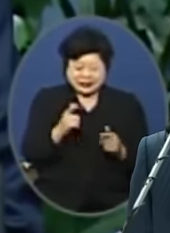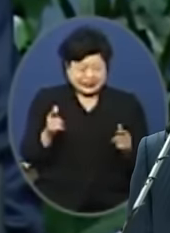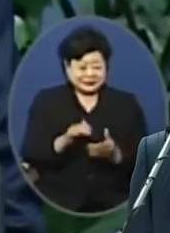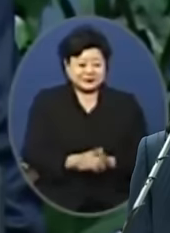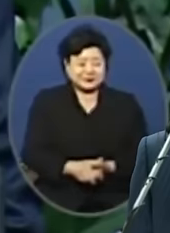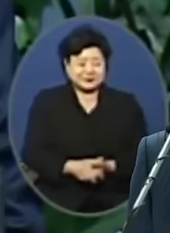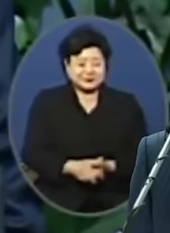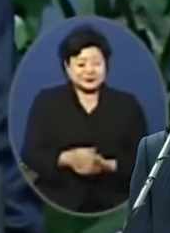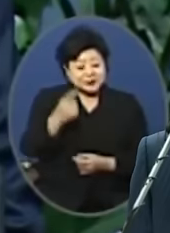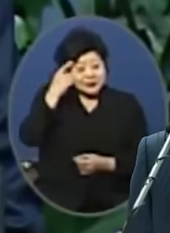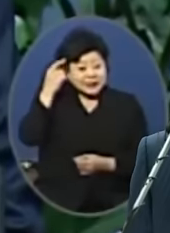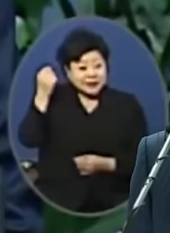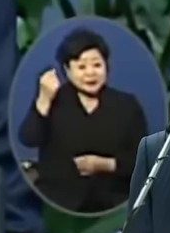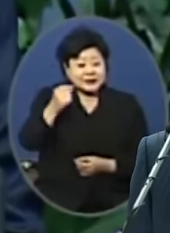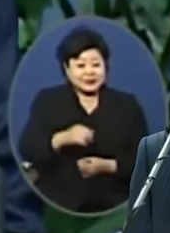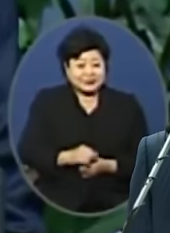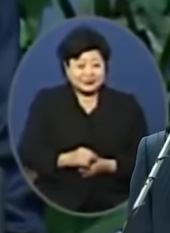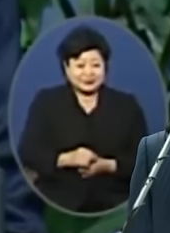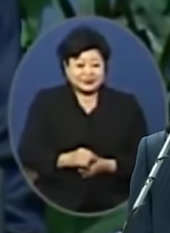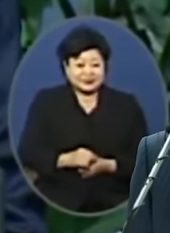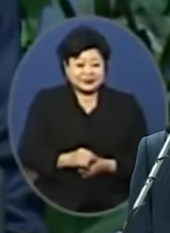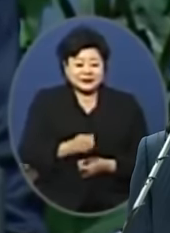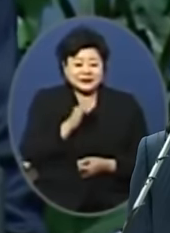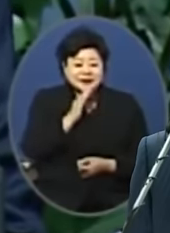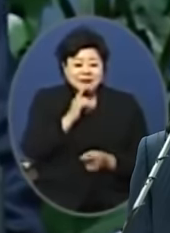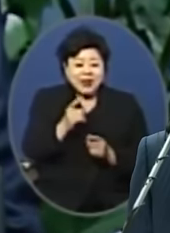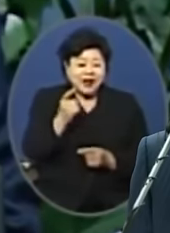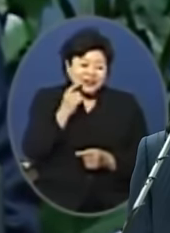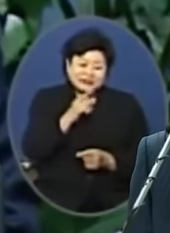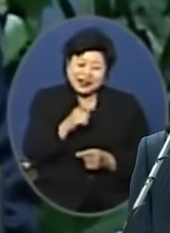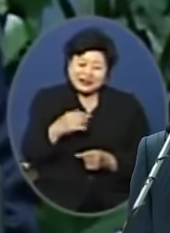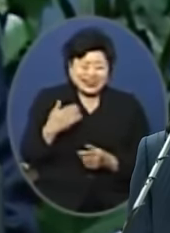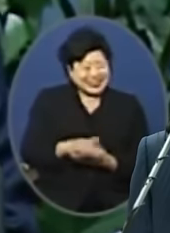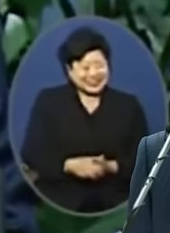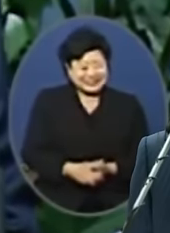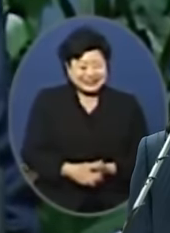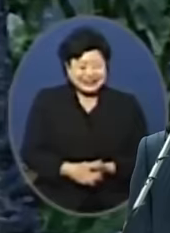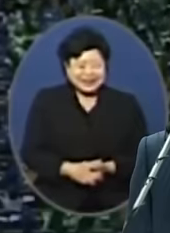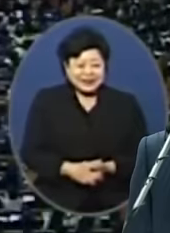입는다고 저는 생각을 하는데 그러기 참말인지 거짓말인지 모르겠습니다.